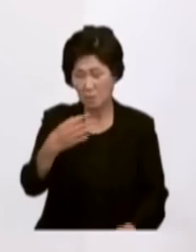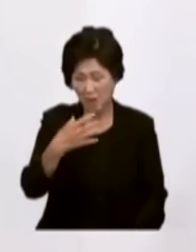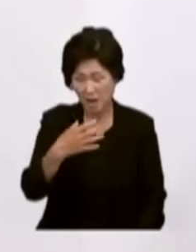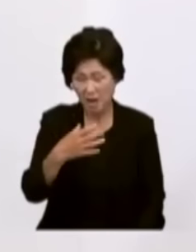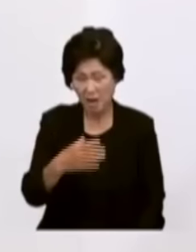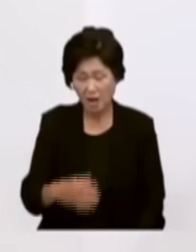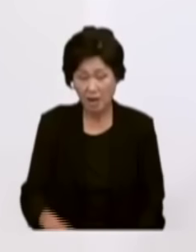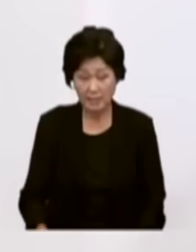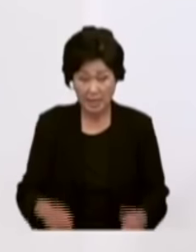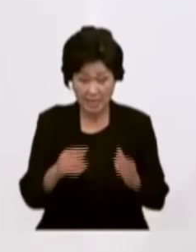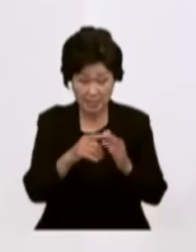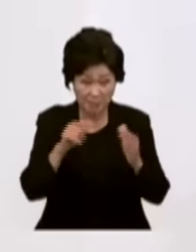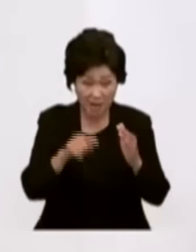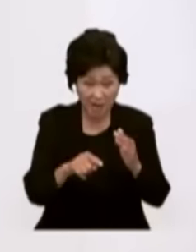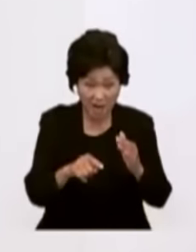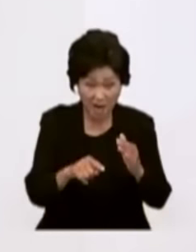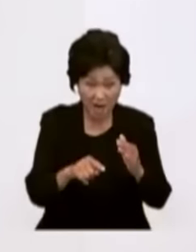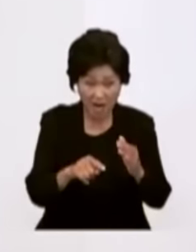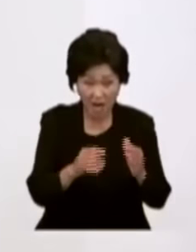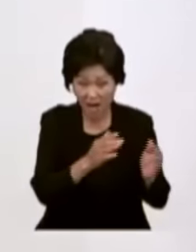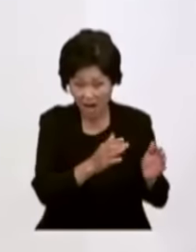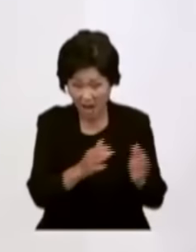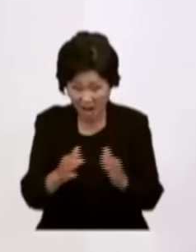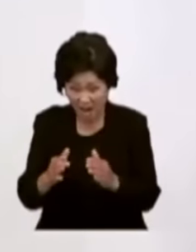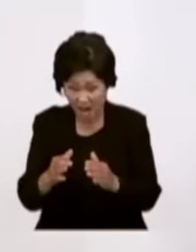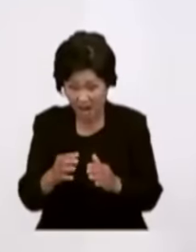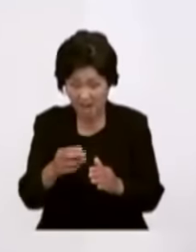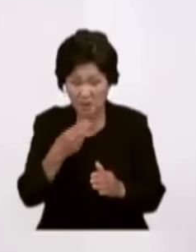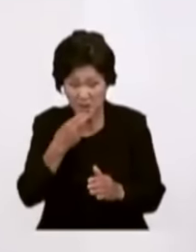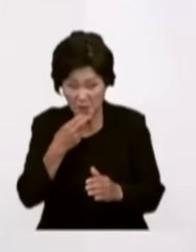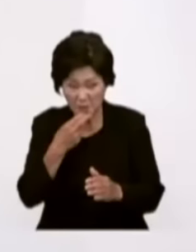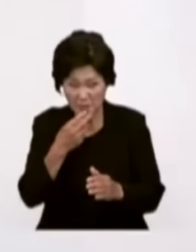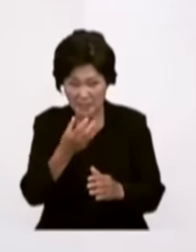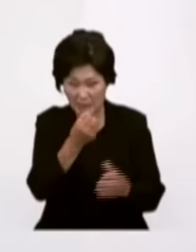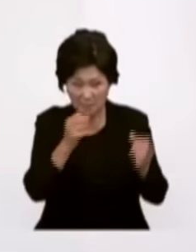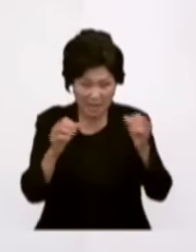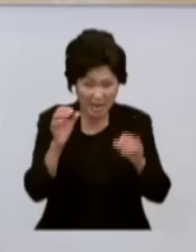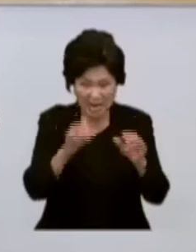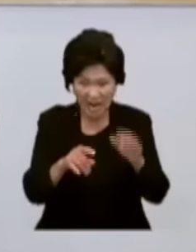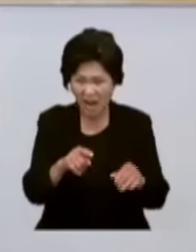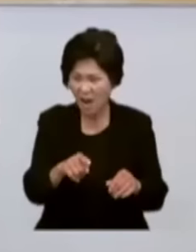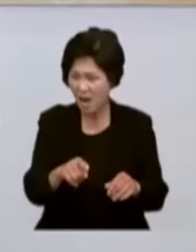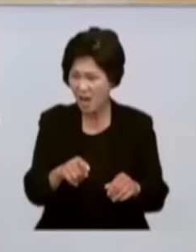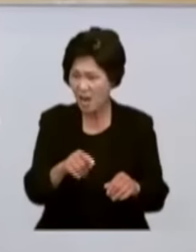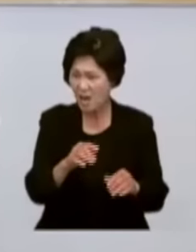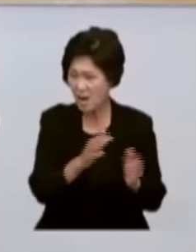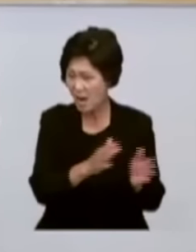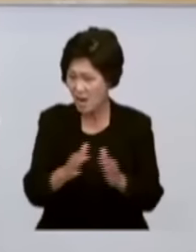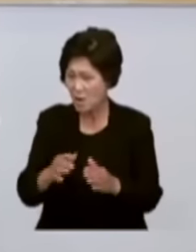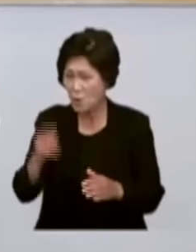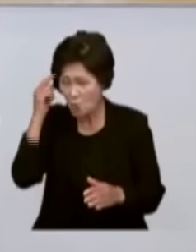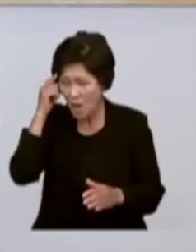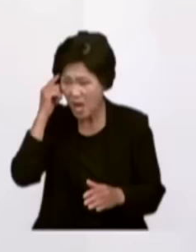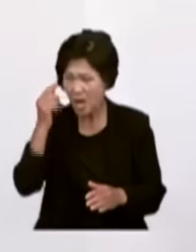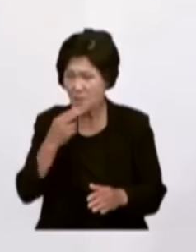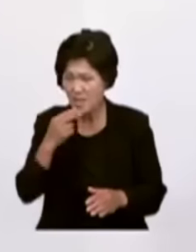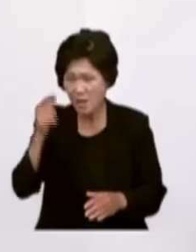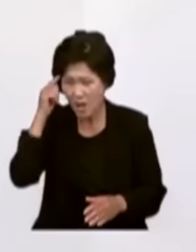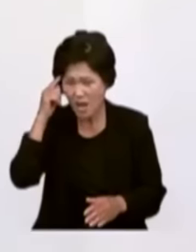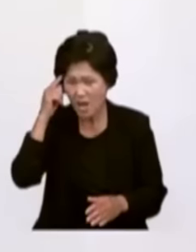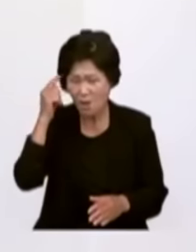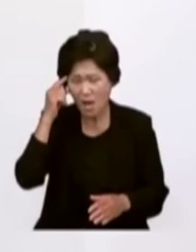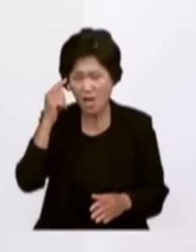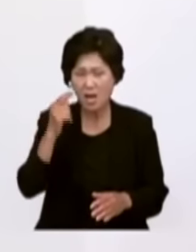치워? 이거 왜 옷을 왜 여자나? 저도 모르게 자꾸 짜증이 이제 몸에 배다 보니까 말이 좋게 나가지가 않죠. 잔소리요. 그래서 아들 이야기를 듣고